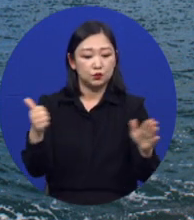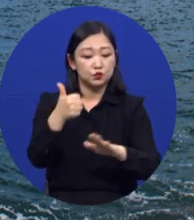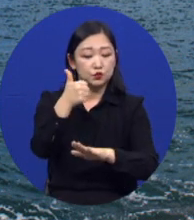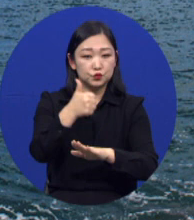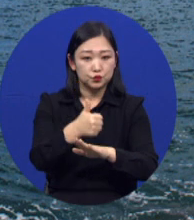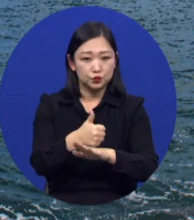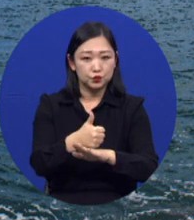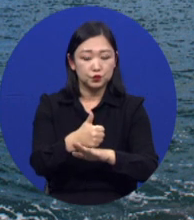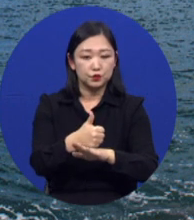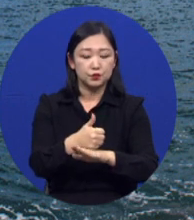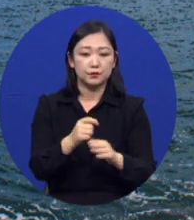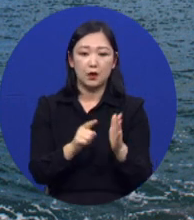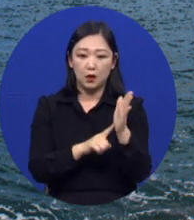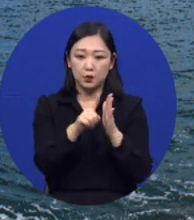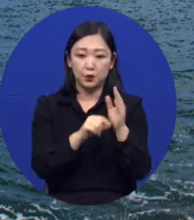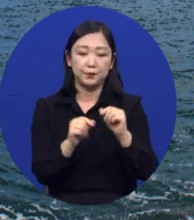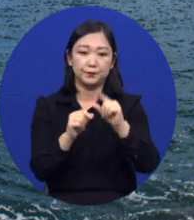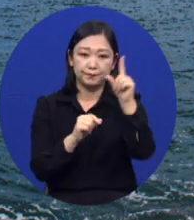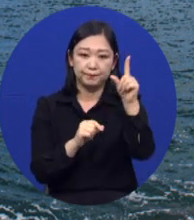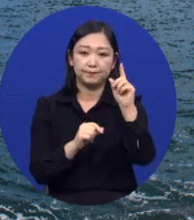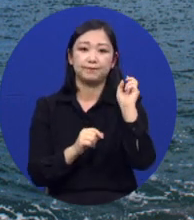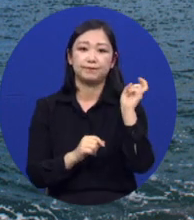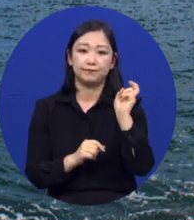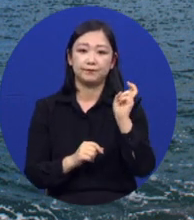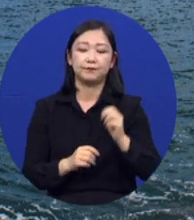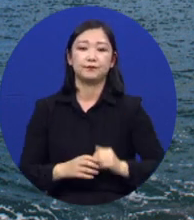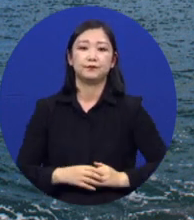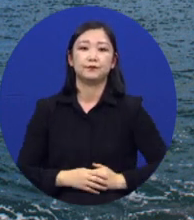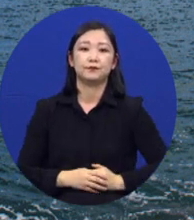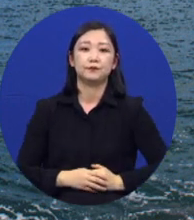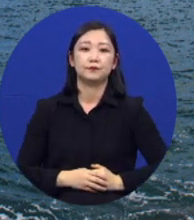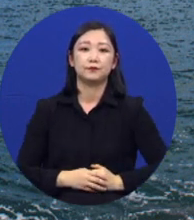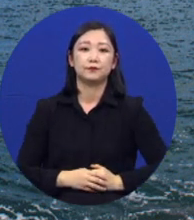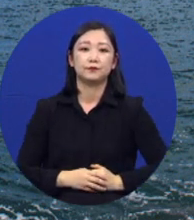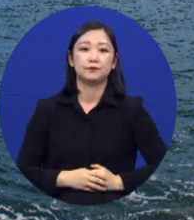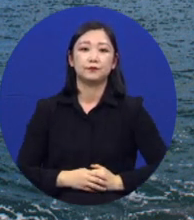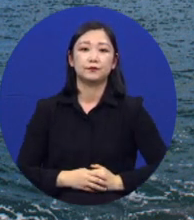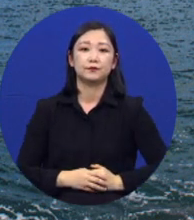기온이 차츰 오를 것으로 예상됩니다 다시 얻습니다